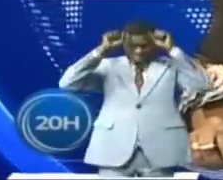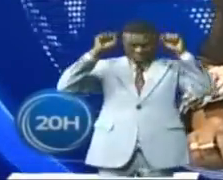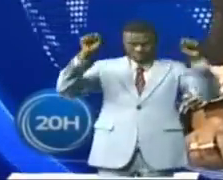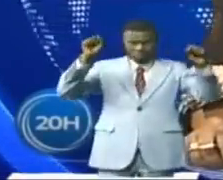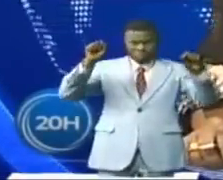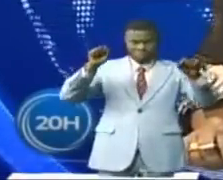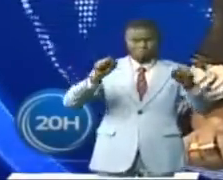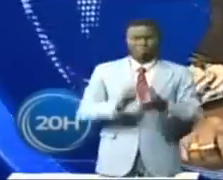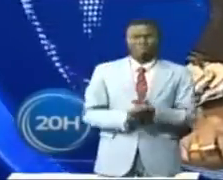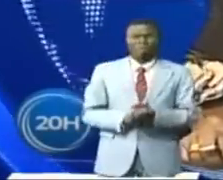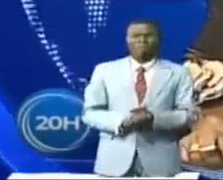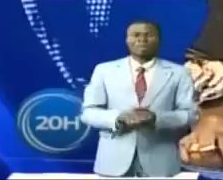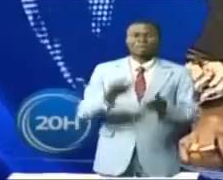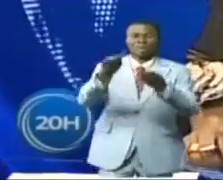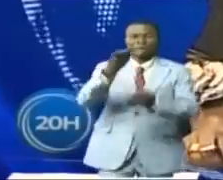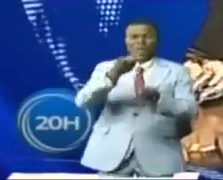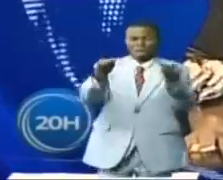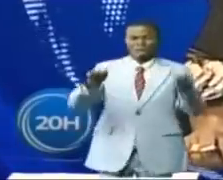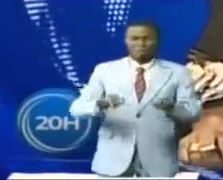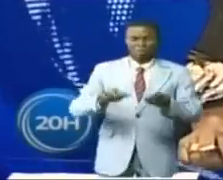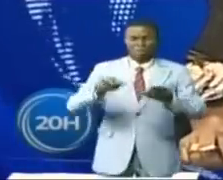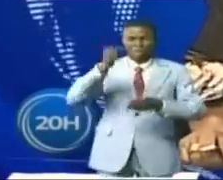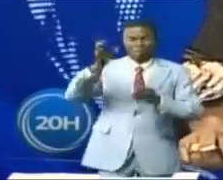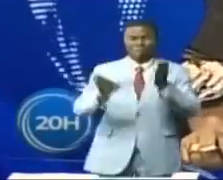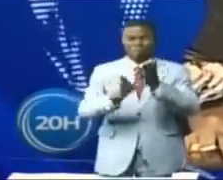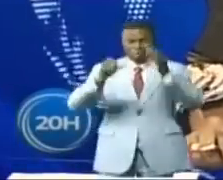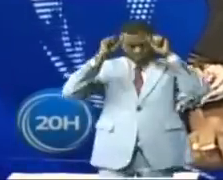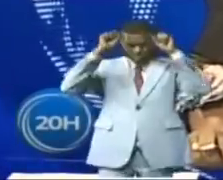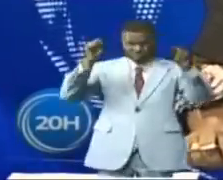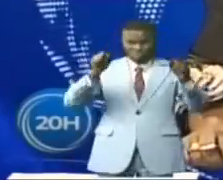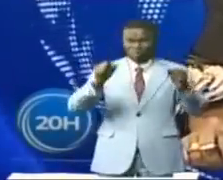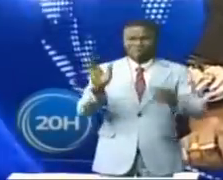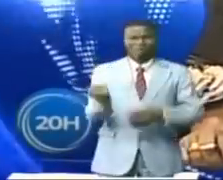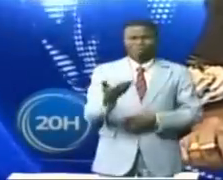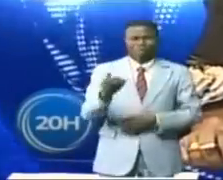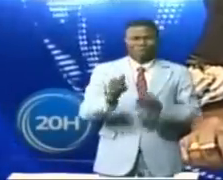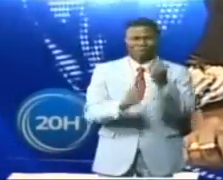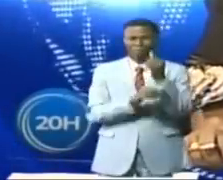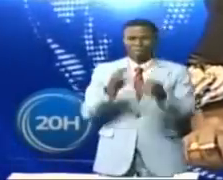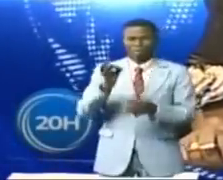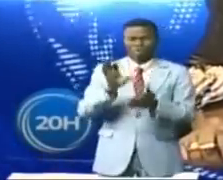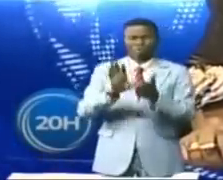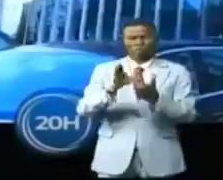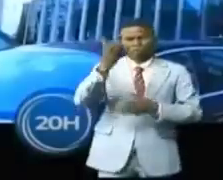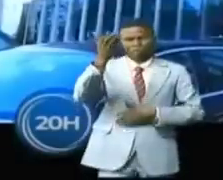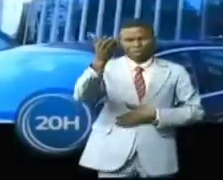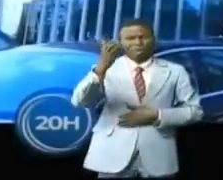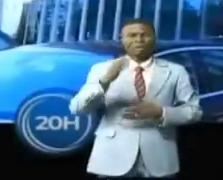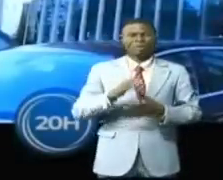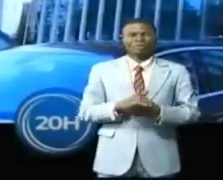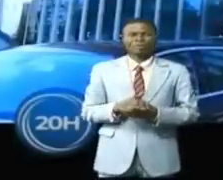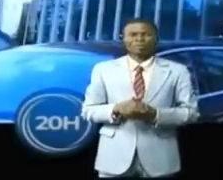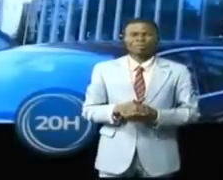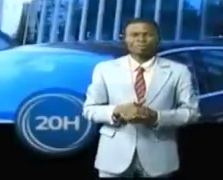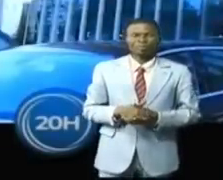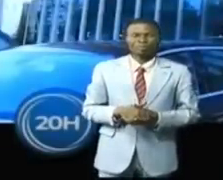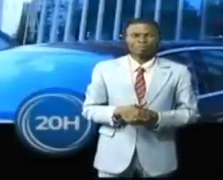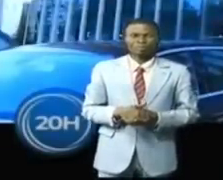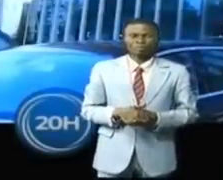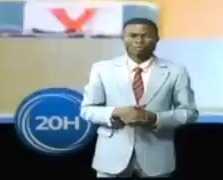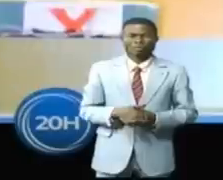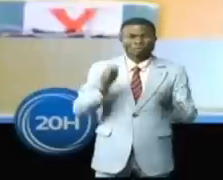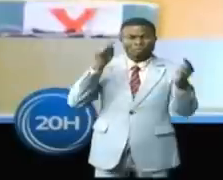Le poste de président et de premier vice-président reste encore vacant. Les détails avec Betty Amani. Cette session avait